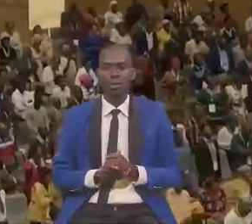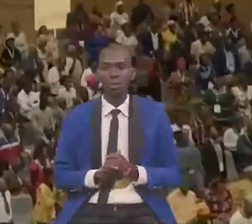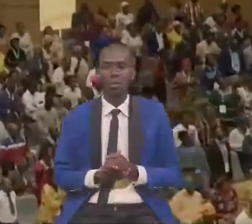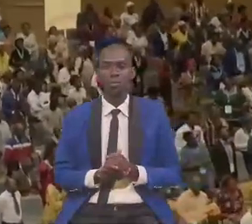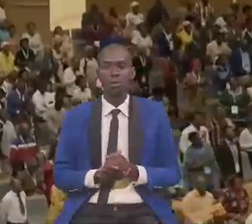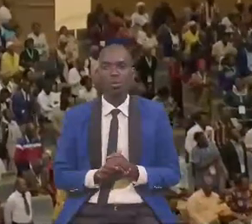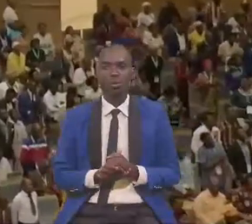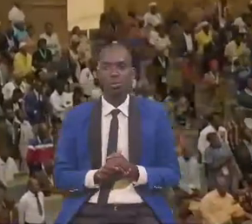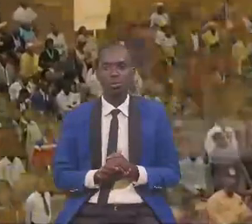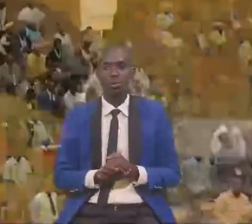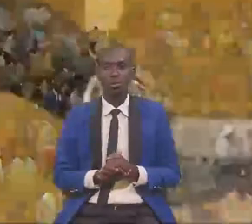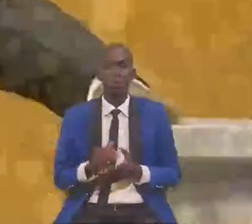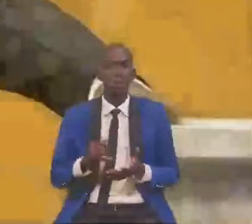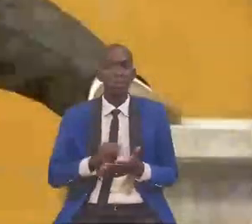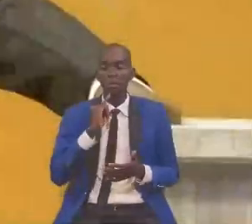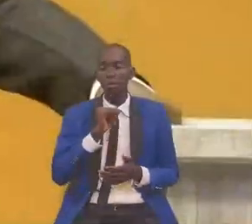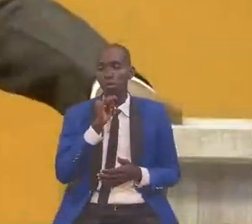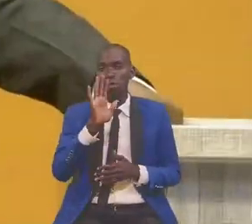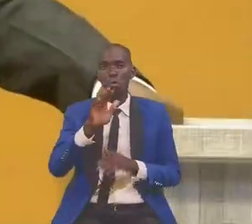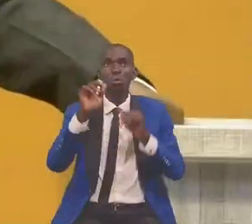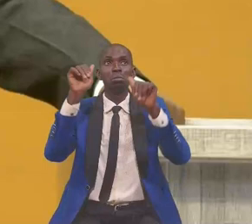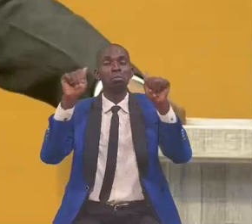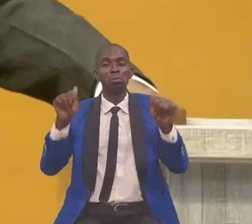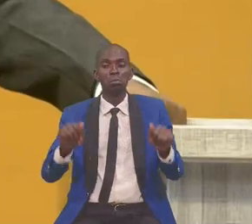Ce n'est pas ton statut, il confirme.